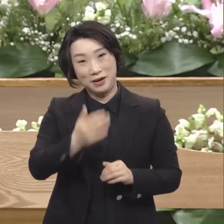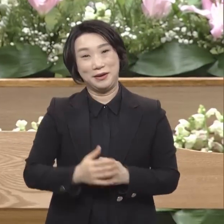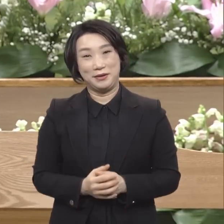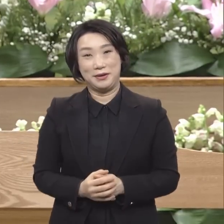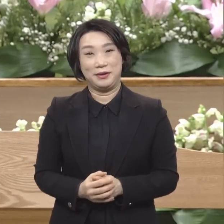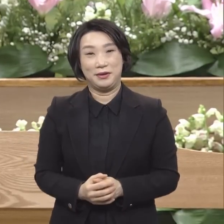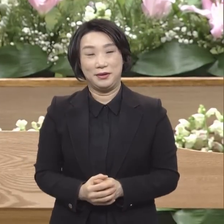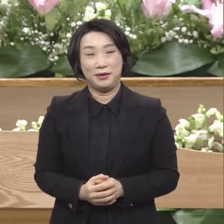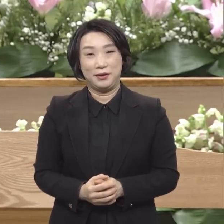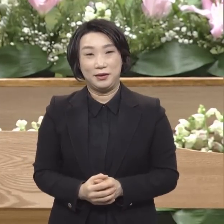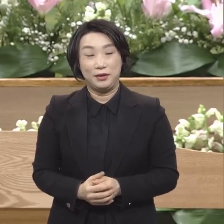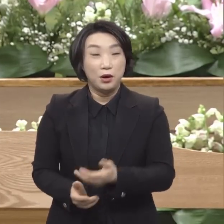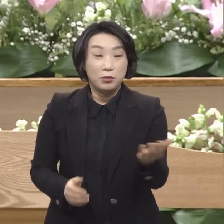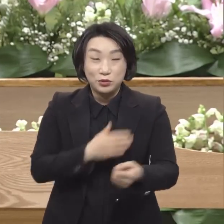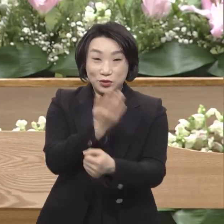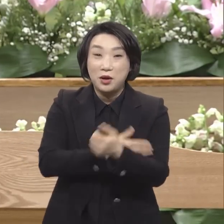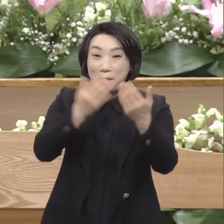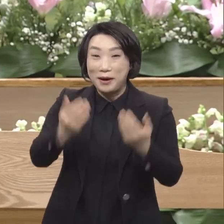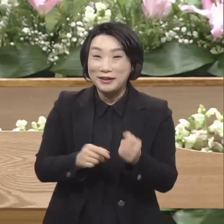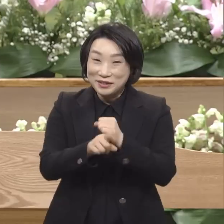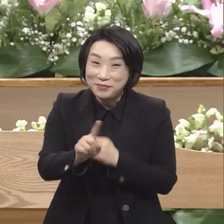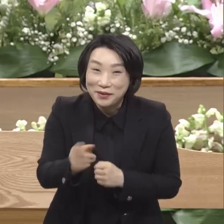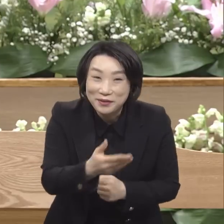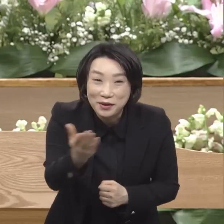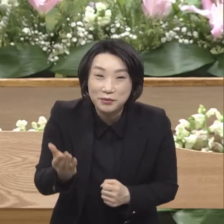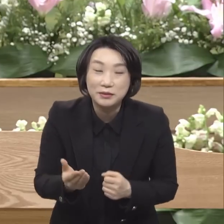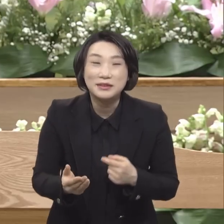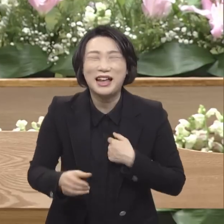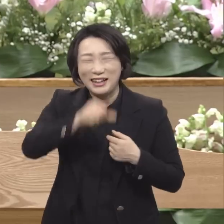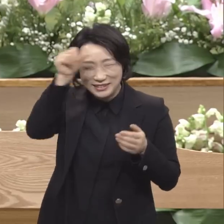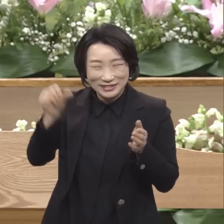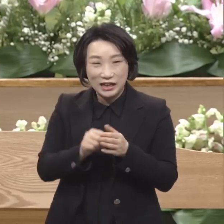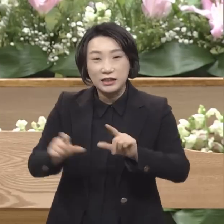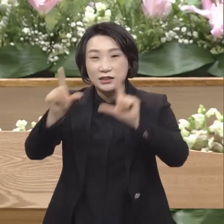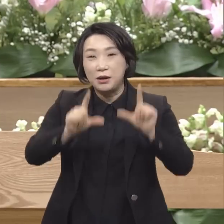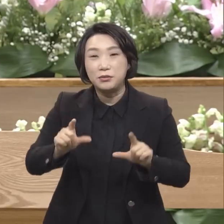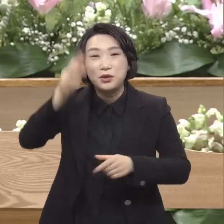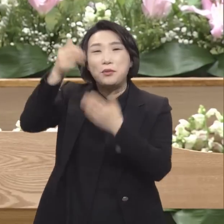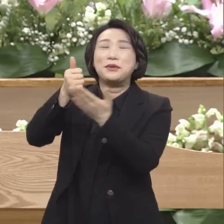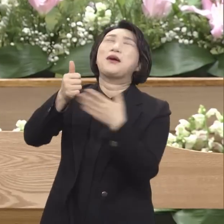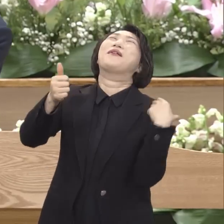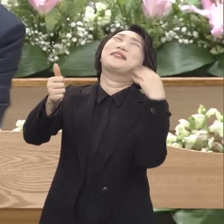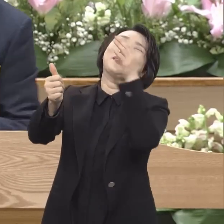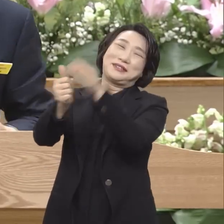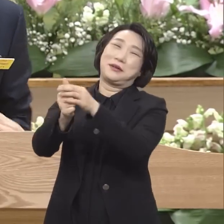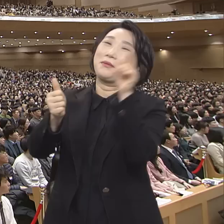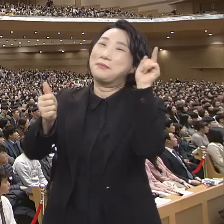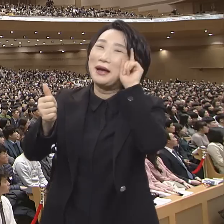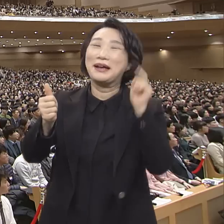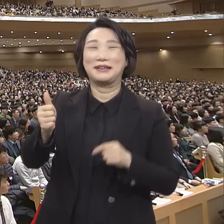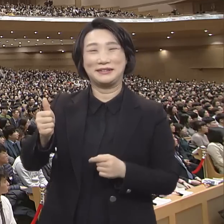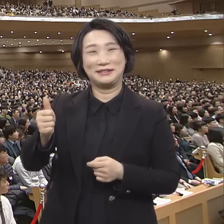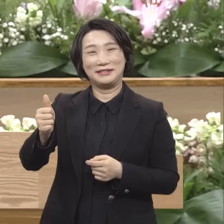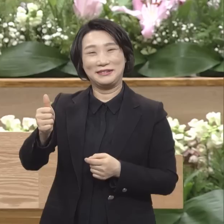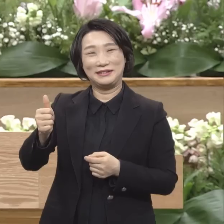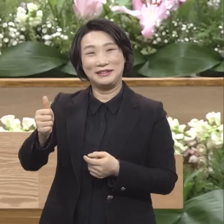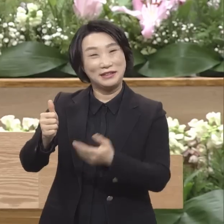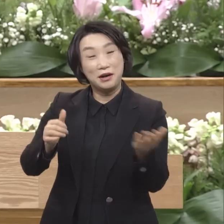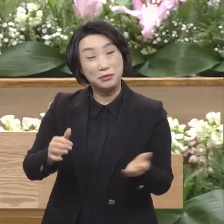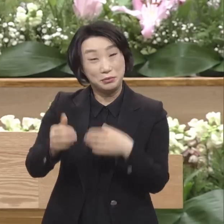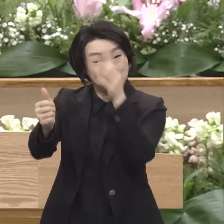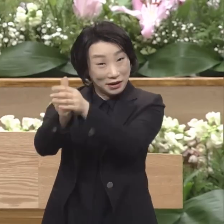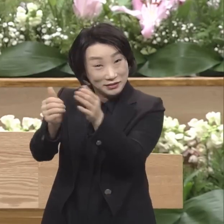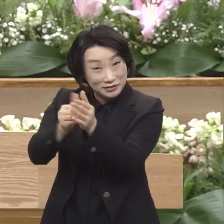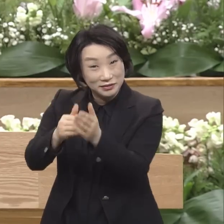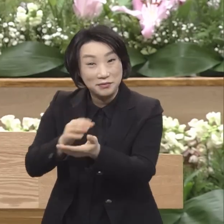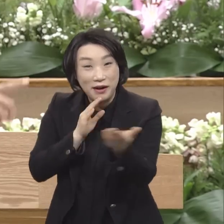대해서, 능력받았다는 게 뭐냐? 내 인생의 삶을 성령께 위임해 버렸다는 것입니다.